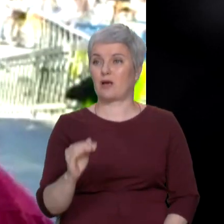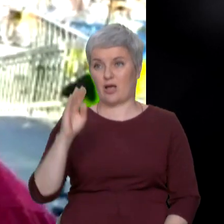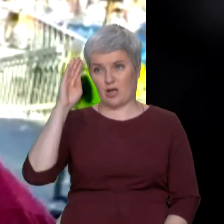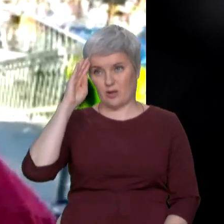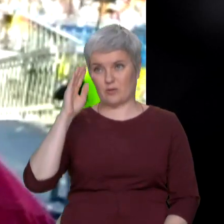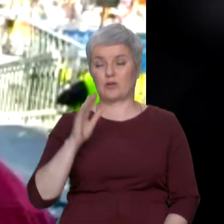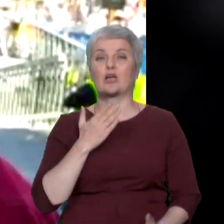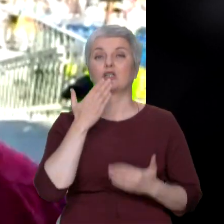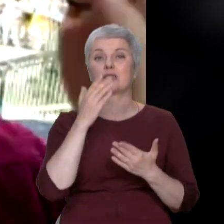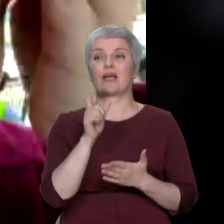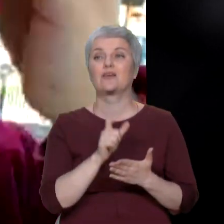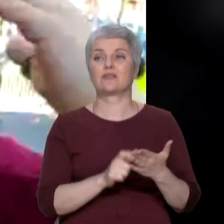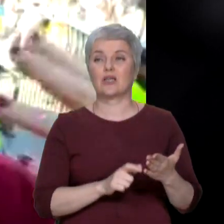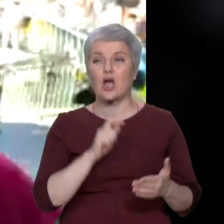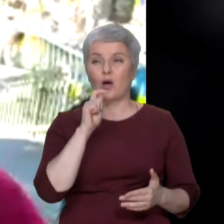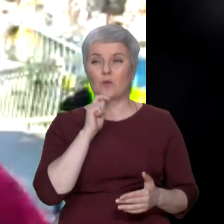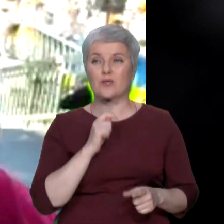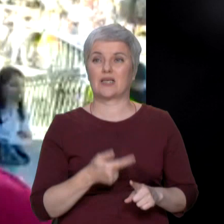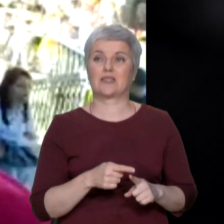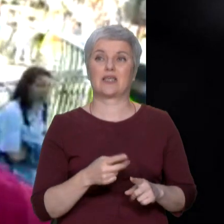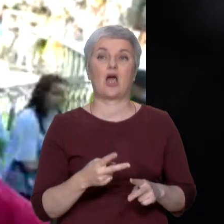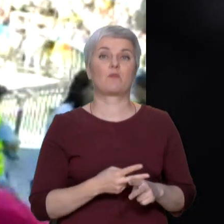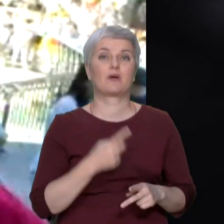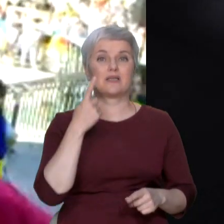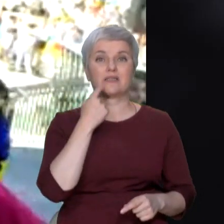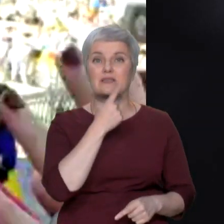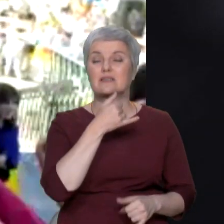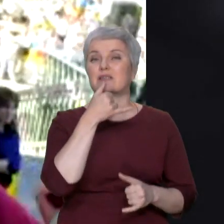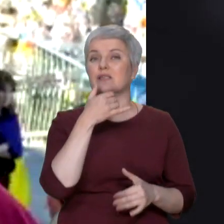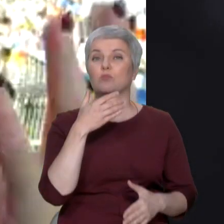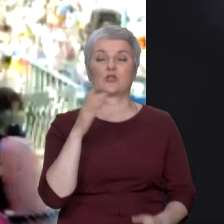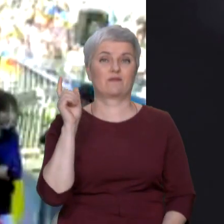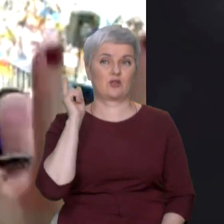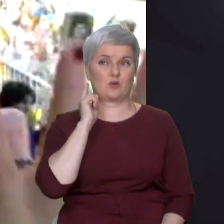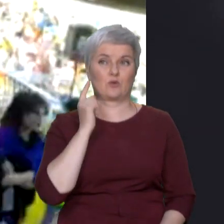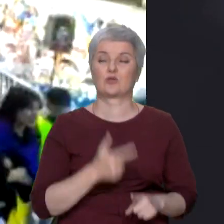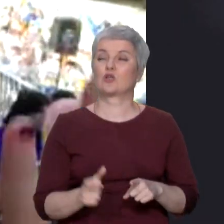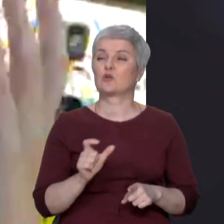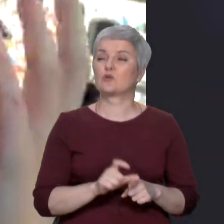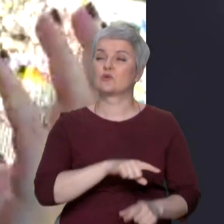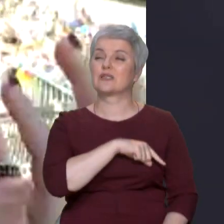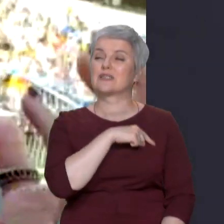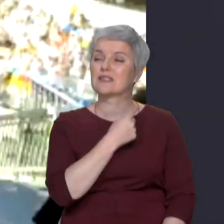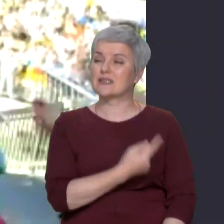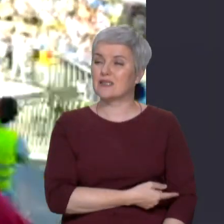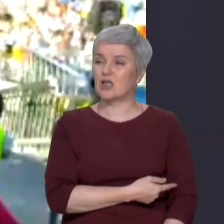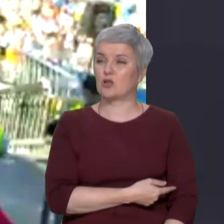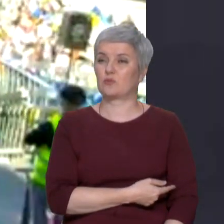виступав, читав вірша українською. Це без слів, це неможливо все слухати, але це дуже сильно